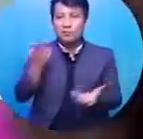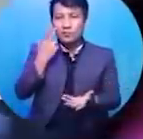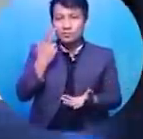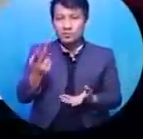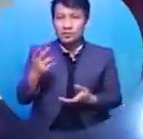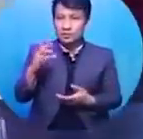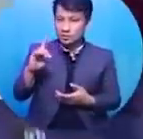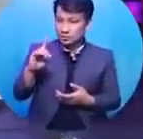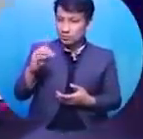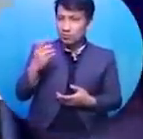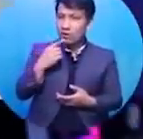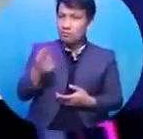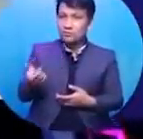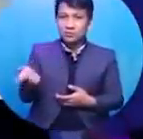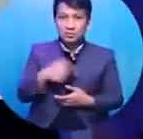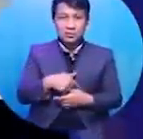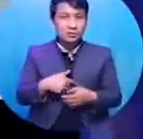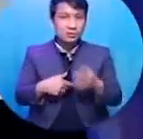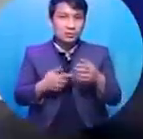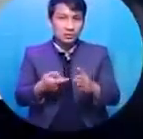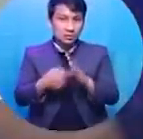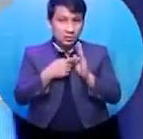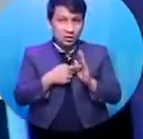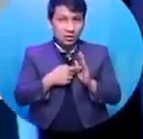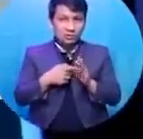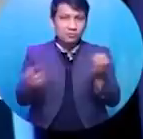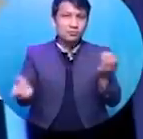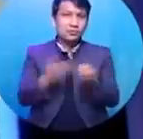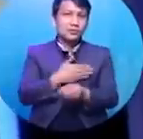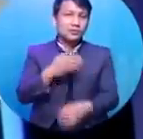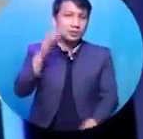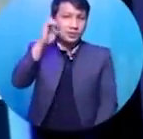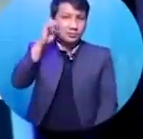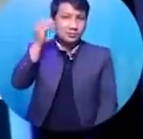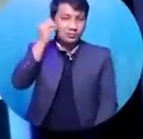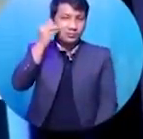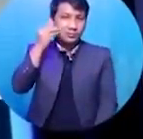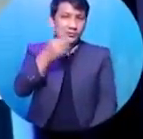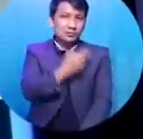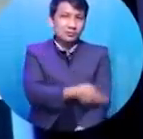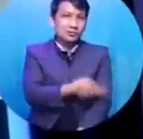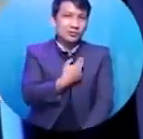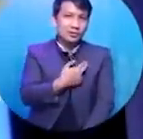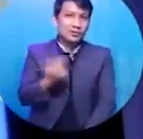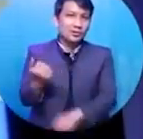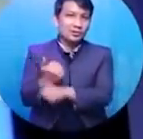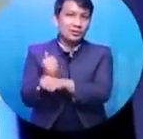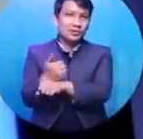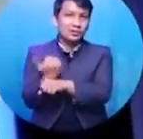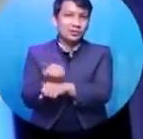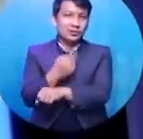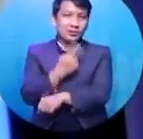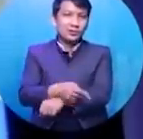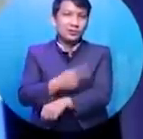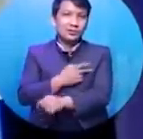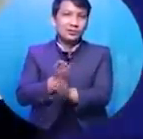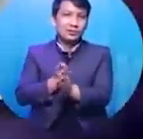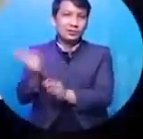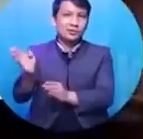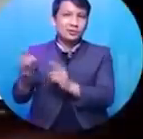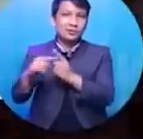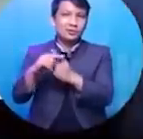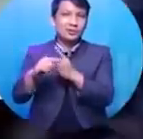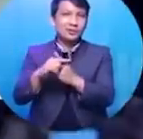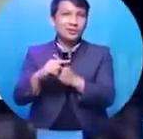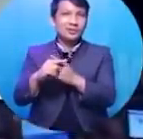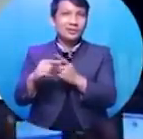Marvin Mercado, Idol, may request sa inyo, Idol, oh, patanggal mo na si Elmer Damo sa ospital. Baka kasi yung ambulansya na may pasyente ay dumiretso sa